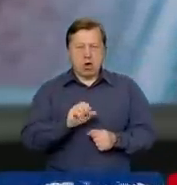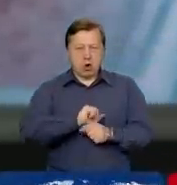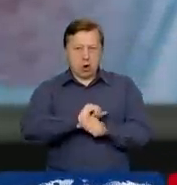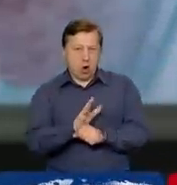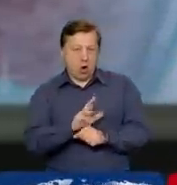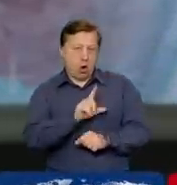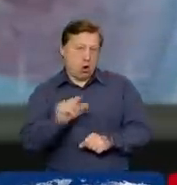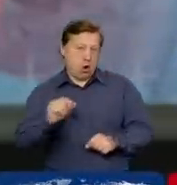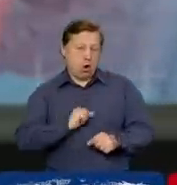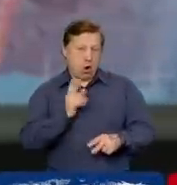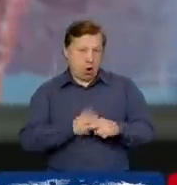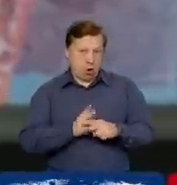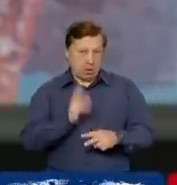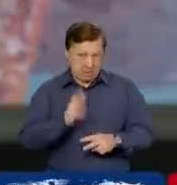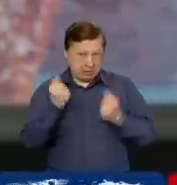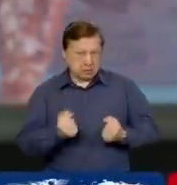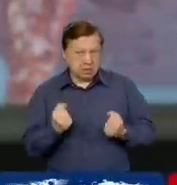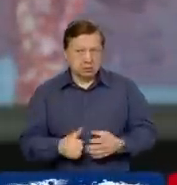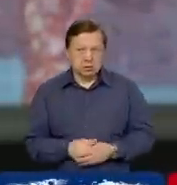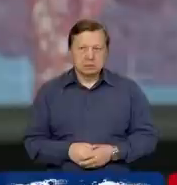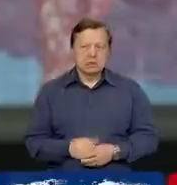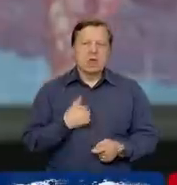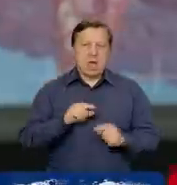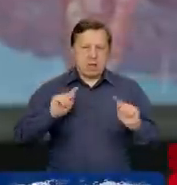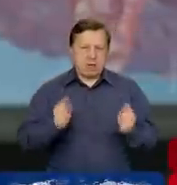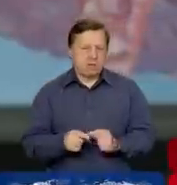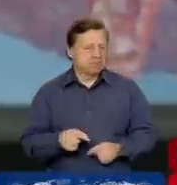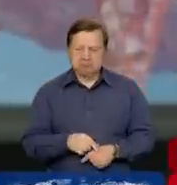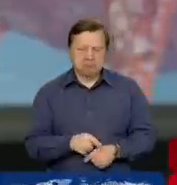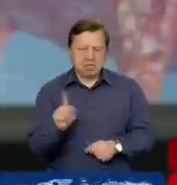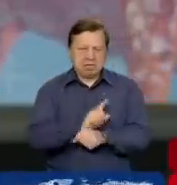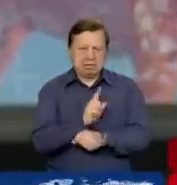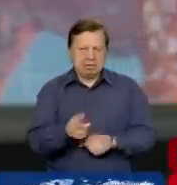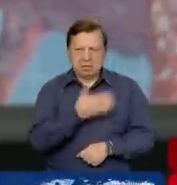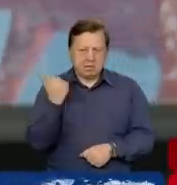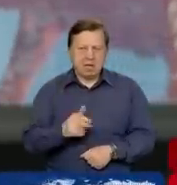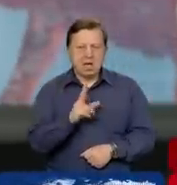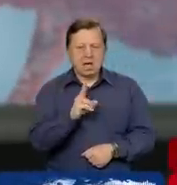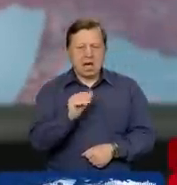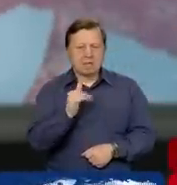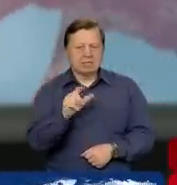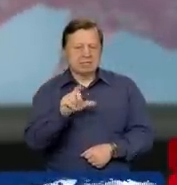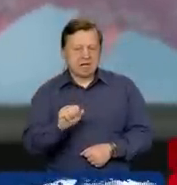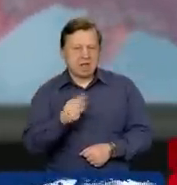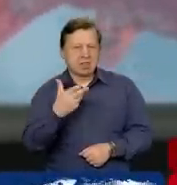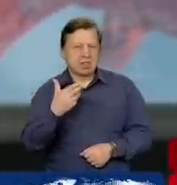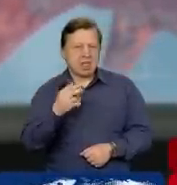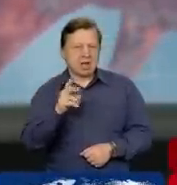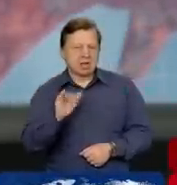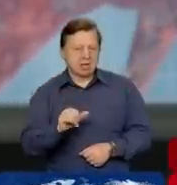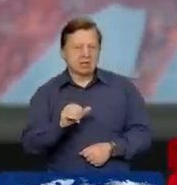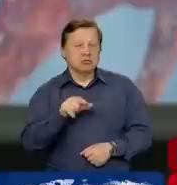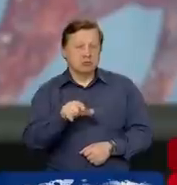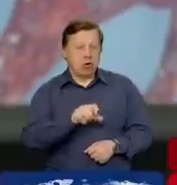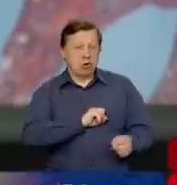Dziękuję. Dziękuję bardzo. Tu mogę krótko odpowiedzieć. Nie jest pani narażona w przypadku kamicy nerkowej na